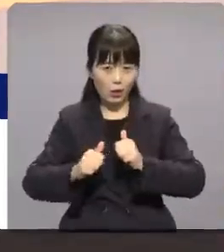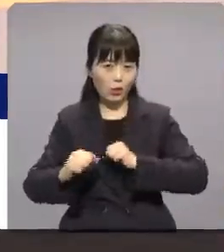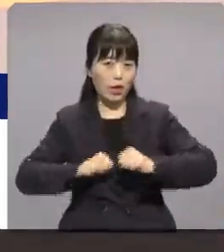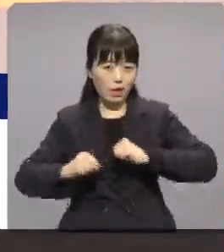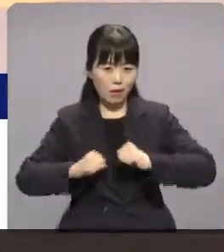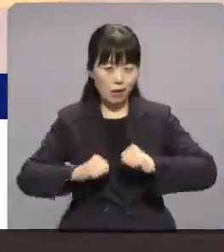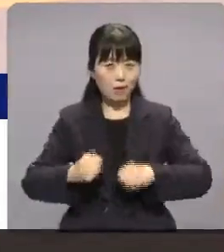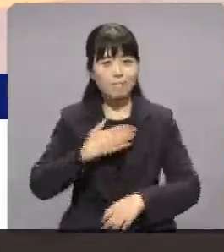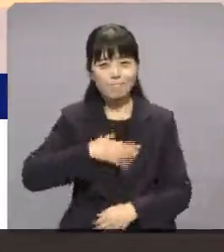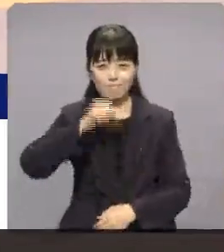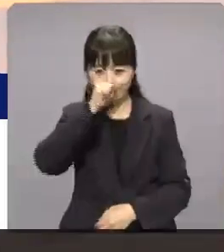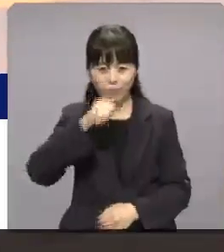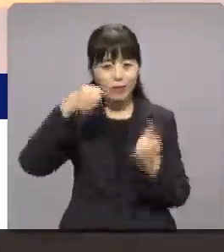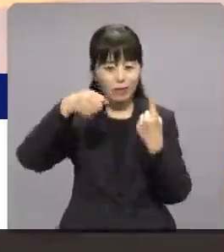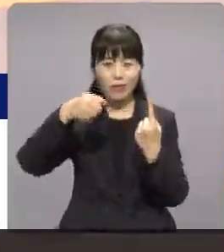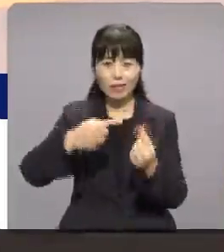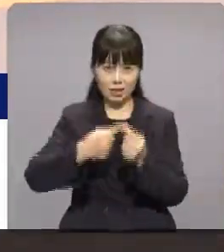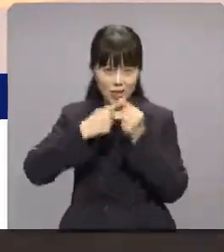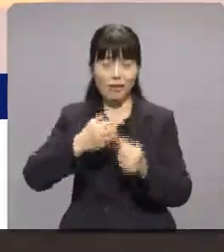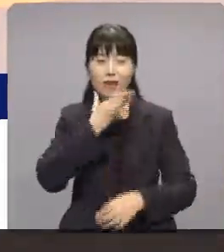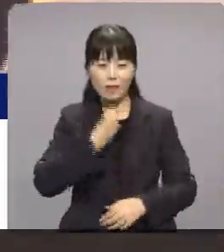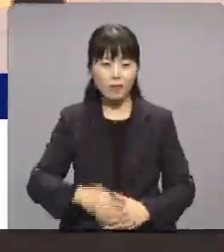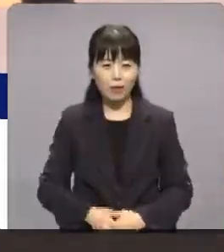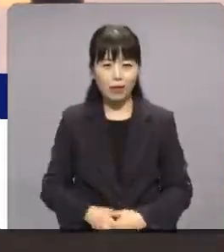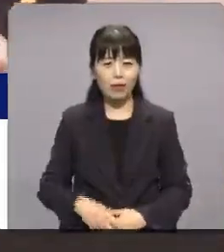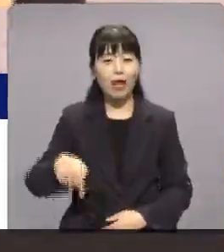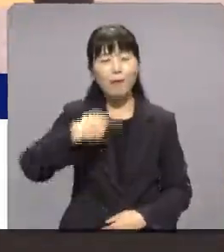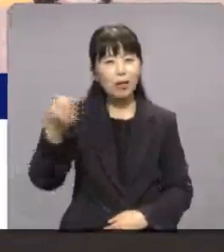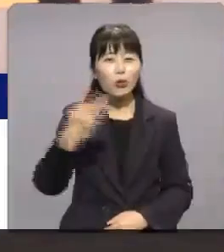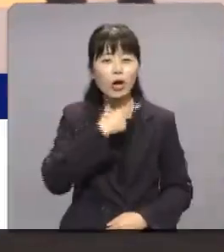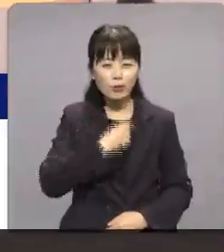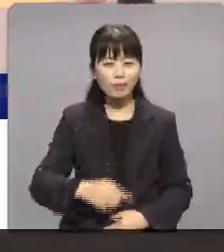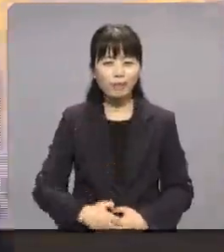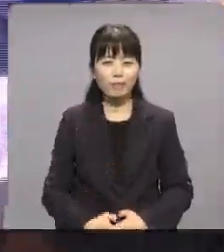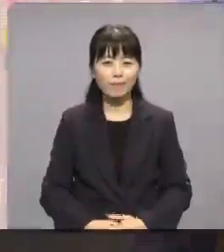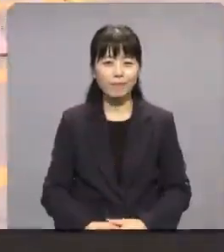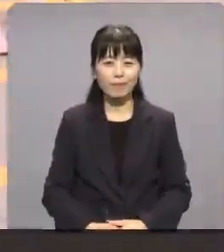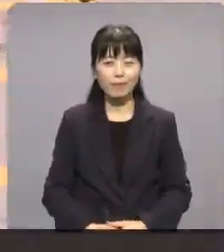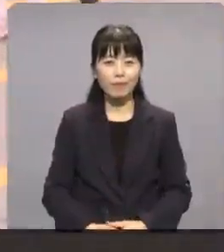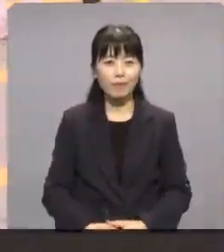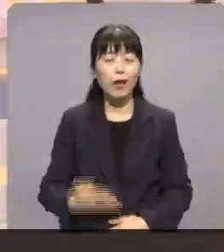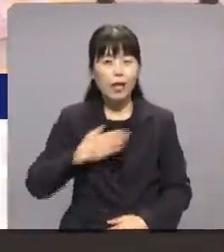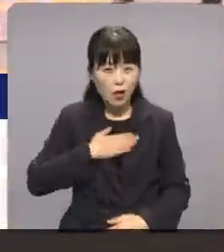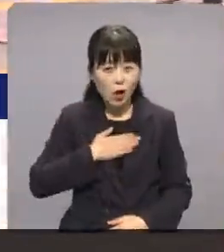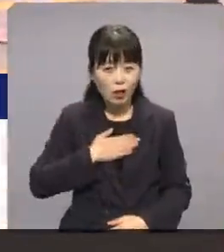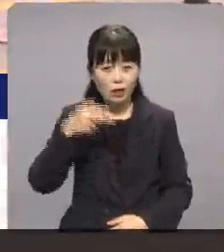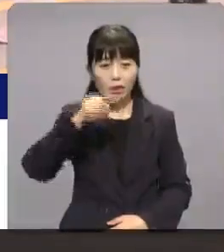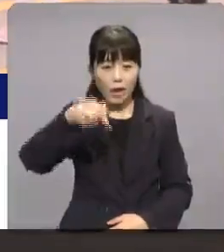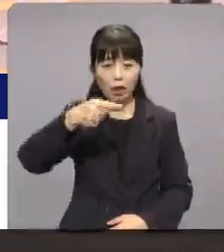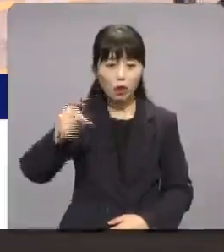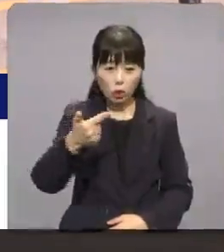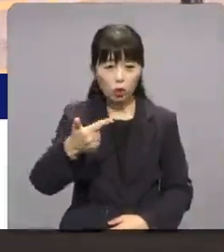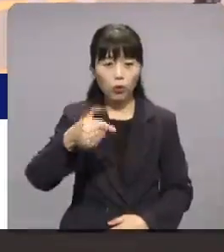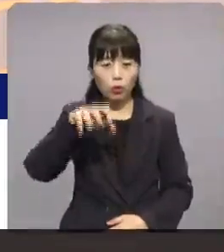마라톤 같이 해서 기분이 좋고 1등해서 행복해요. 다음에 또 하고 싶어요. 저희는 이제 작전동